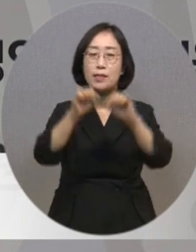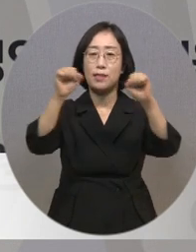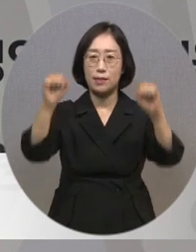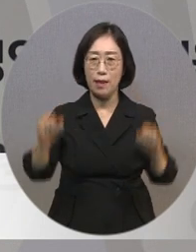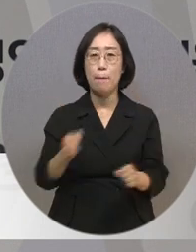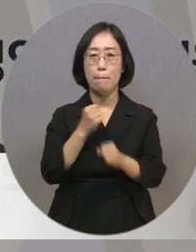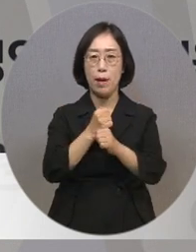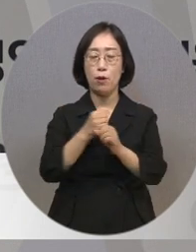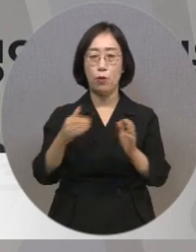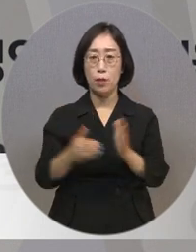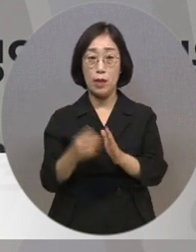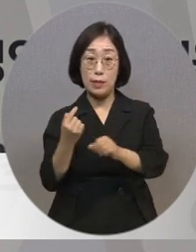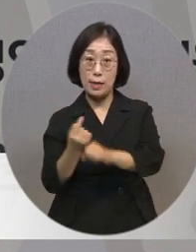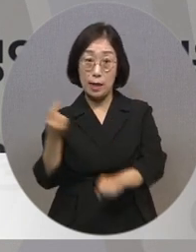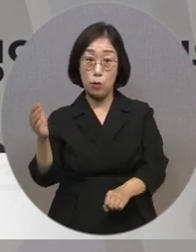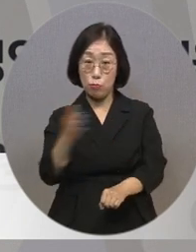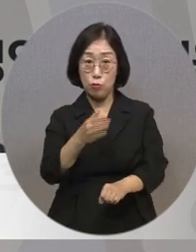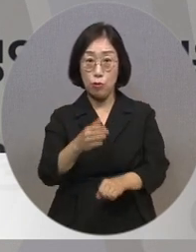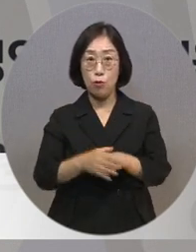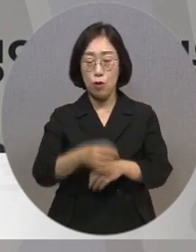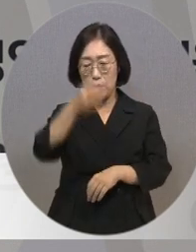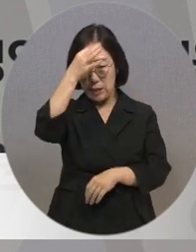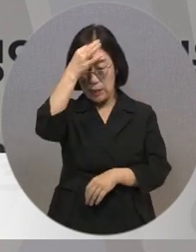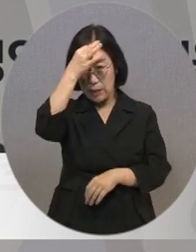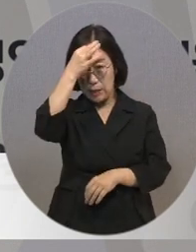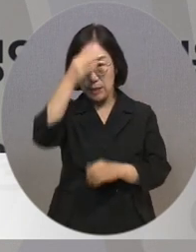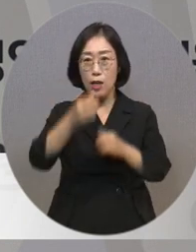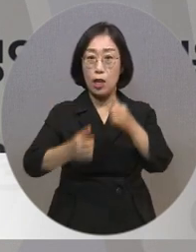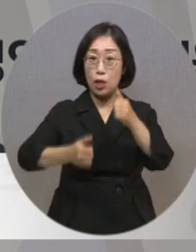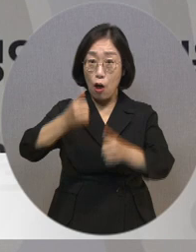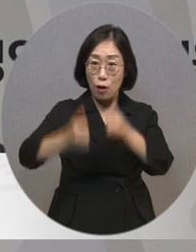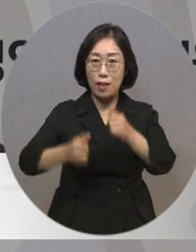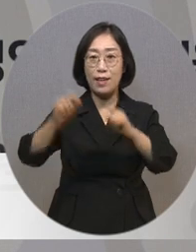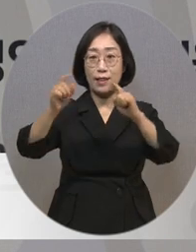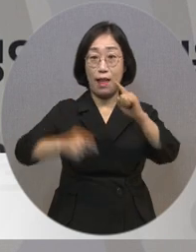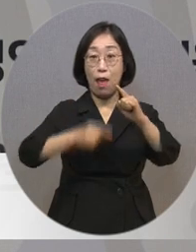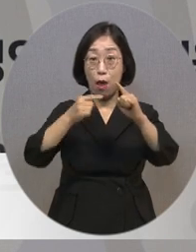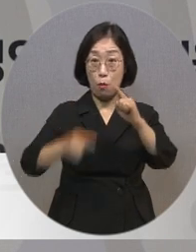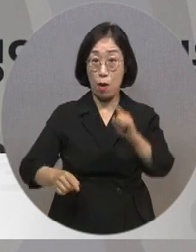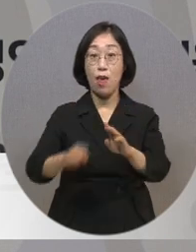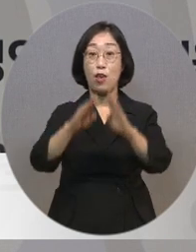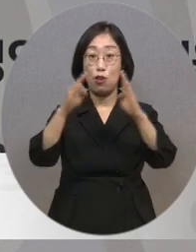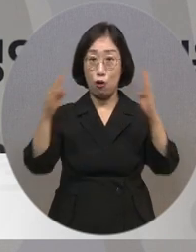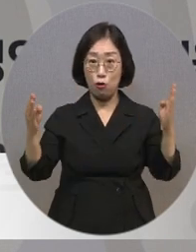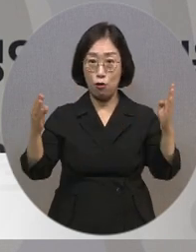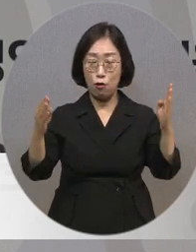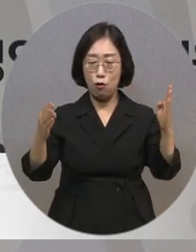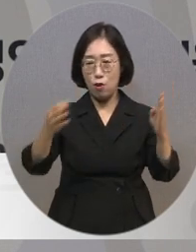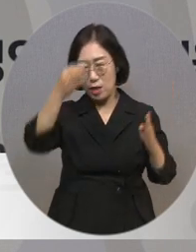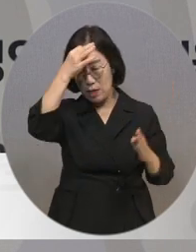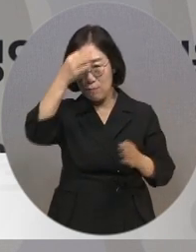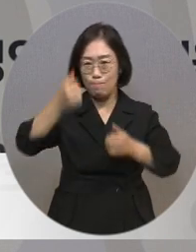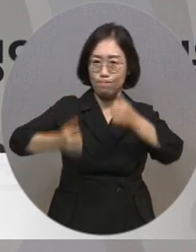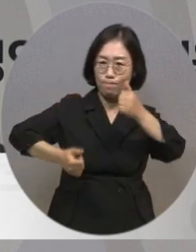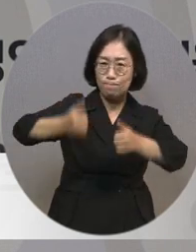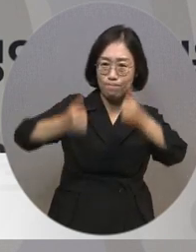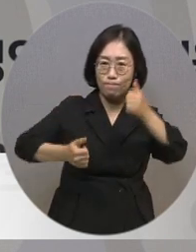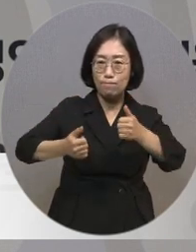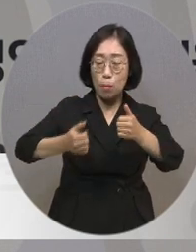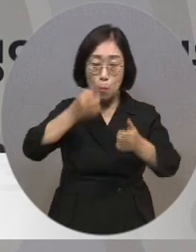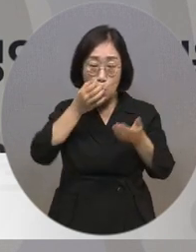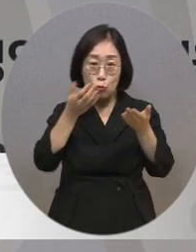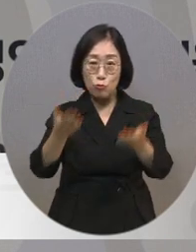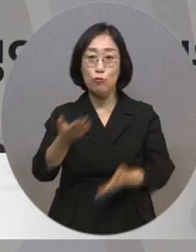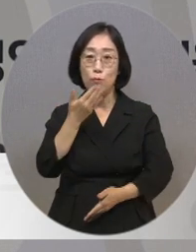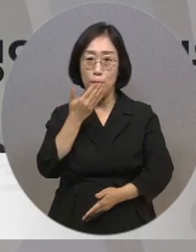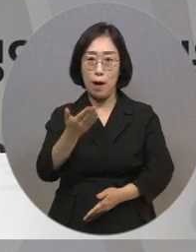됐고 작년부터는 또 이렇게 기능경기대회까지 마련이 돼서 더 많은 기량을 나타낼 수 있는 계기가 된